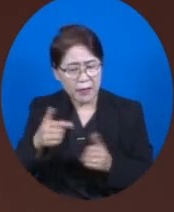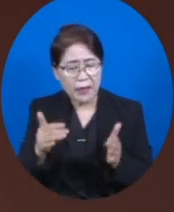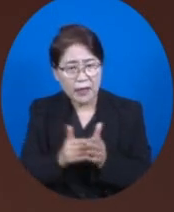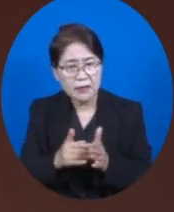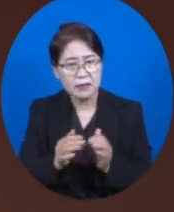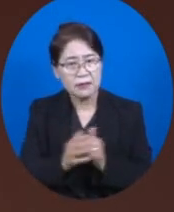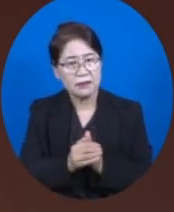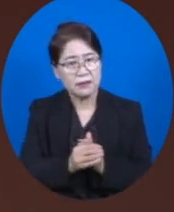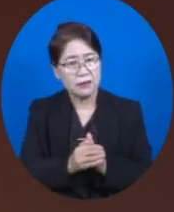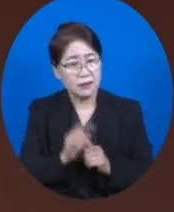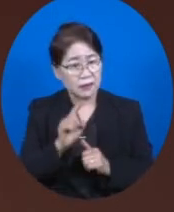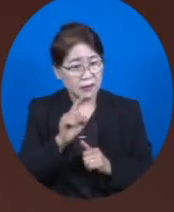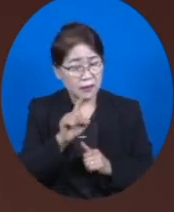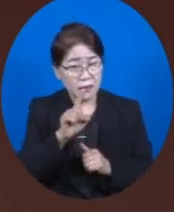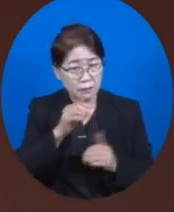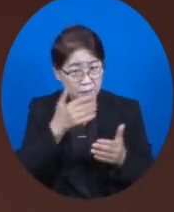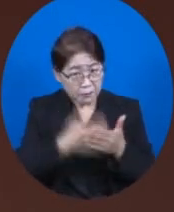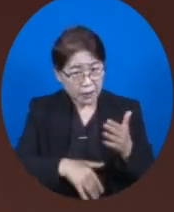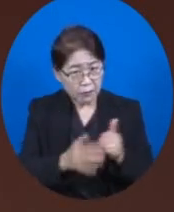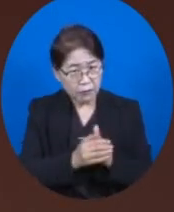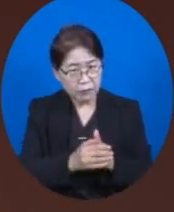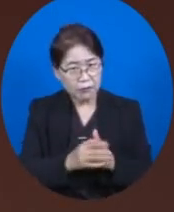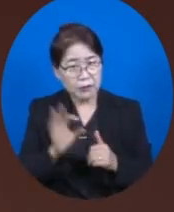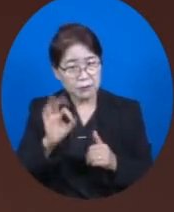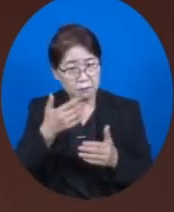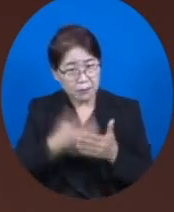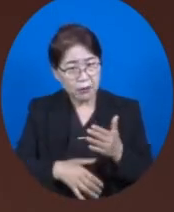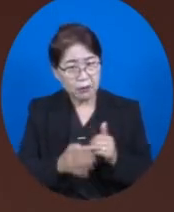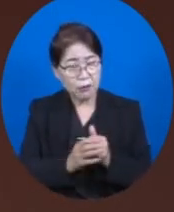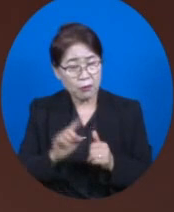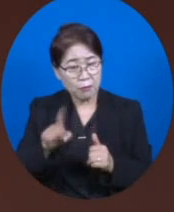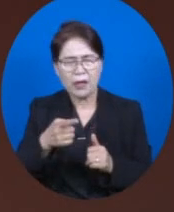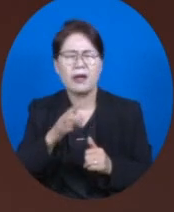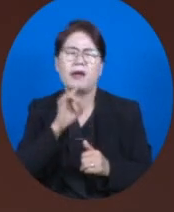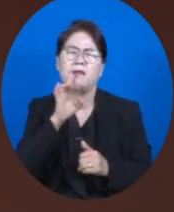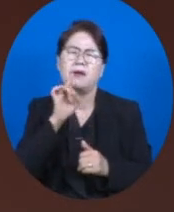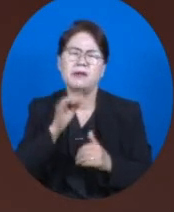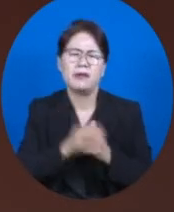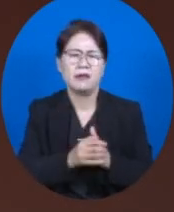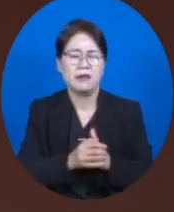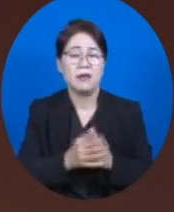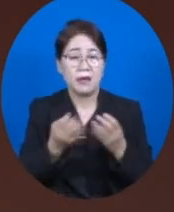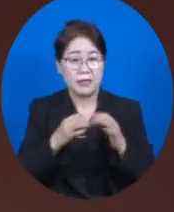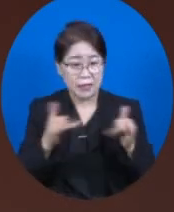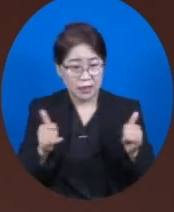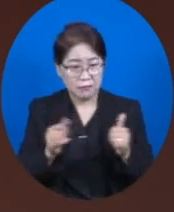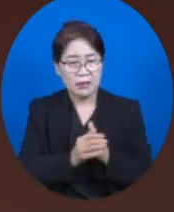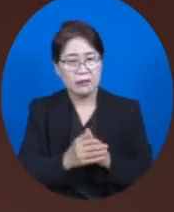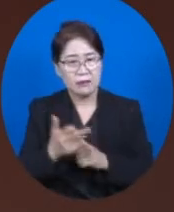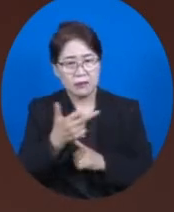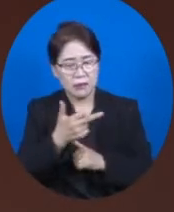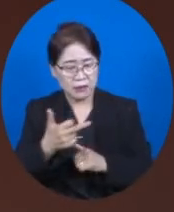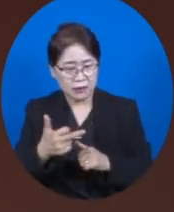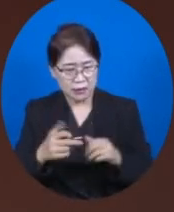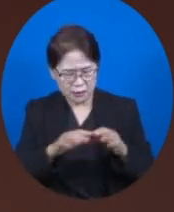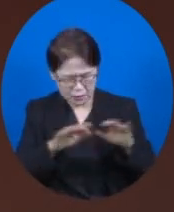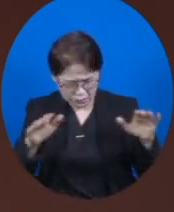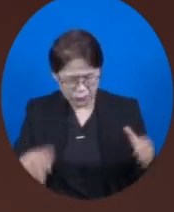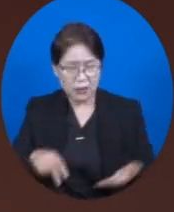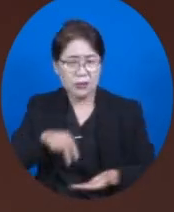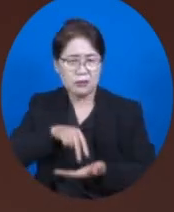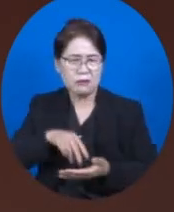빼고 100을 셀 수 있나요 불가능하죠 그런데 많은 사람들은요 큰 무대에 서기를